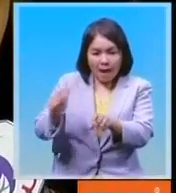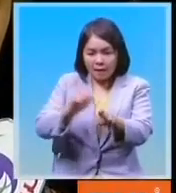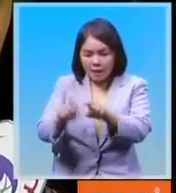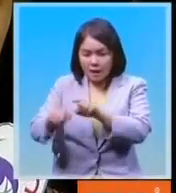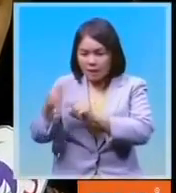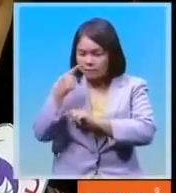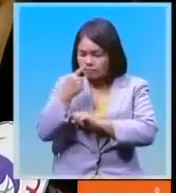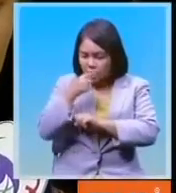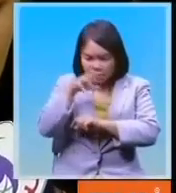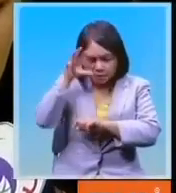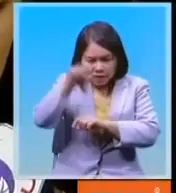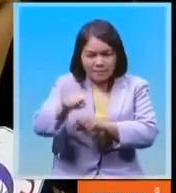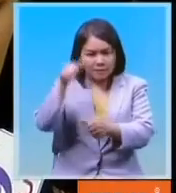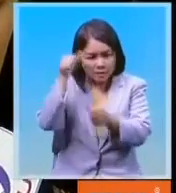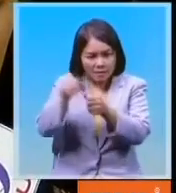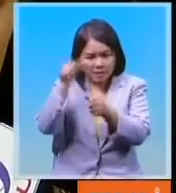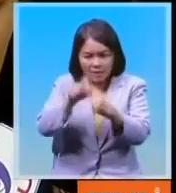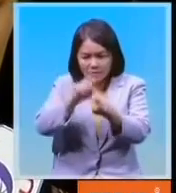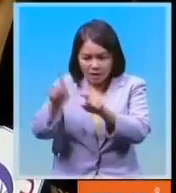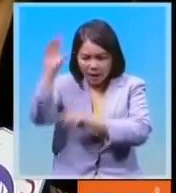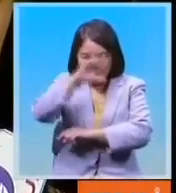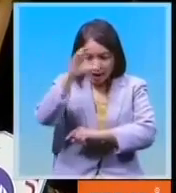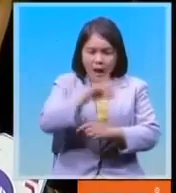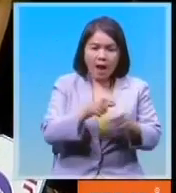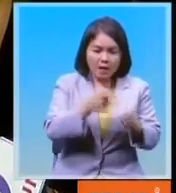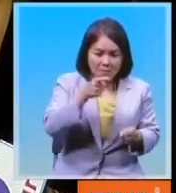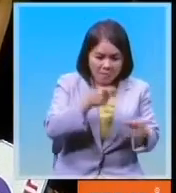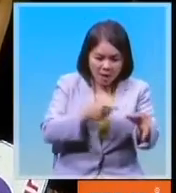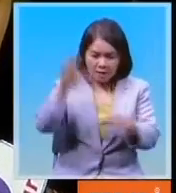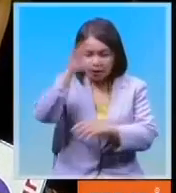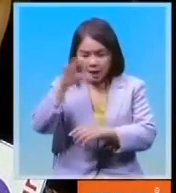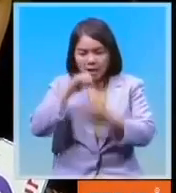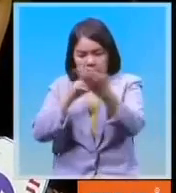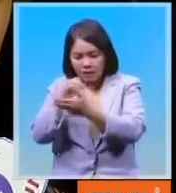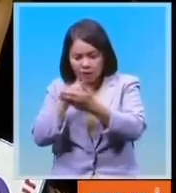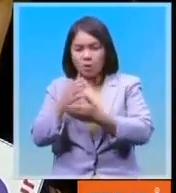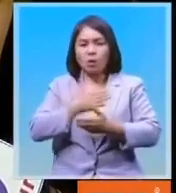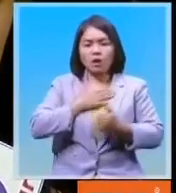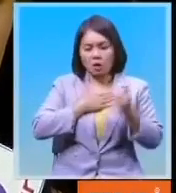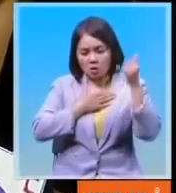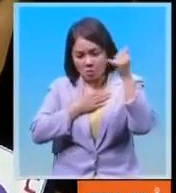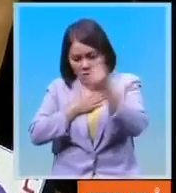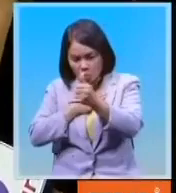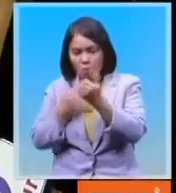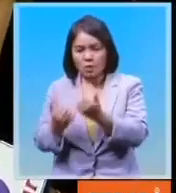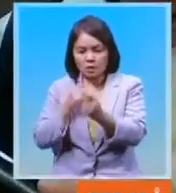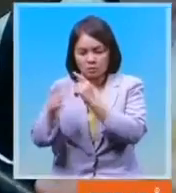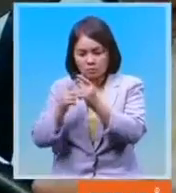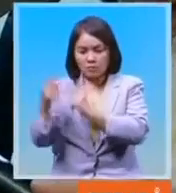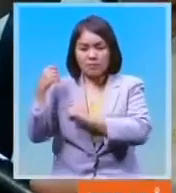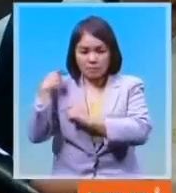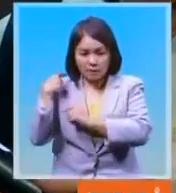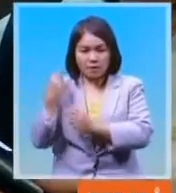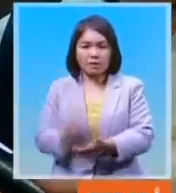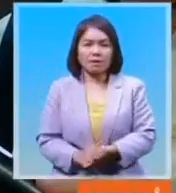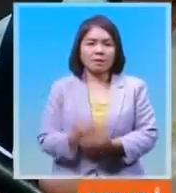กลิ่นวัตถุระเบิดอาวุธสงครามและยาเสพติดเขาฝึกอยู่เดี๋ยวผมจะไปคุยกับเขาหลังจากวันนี้ ก็มี